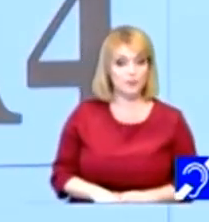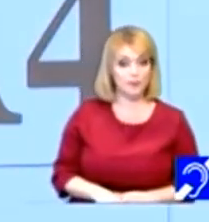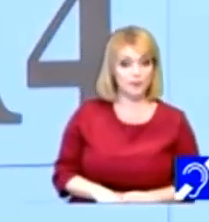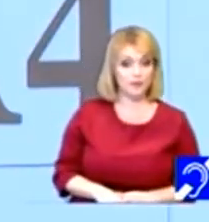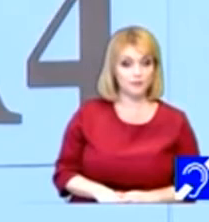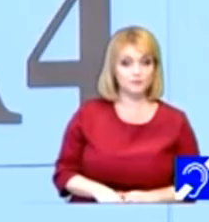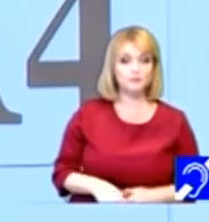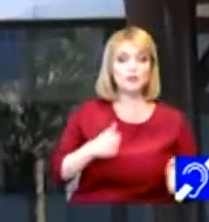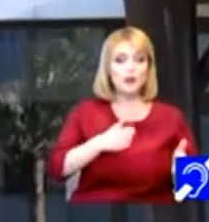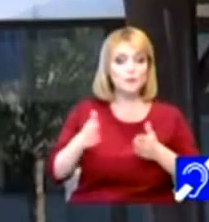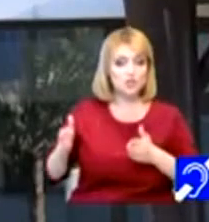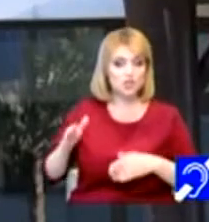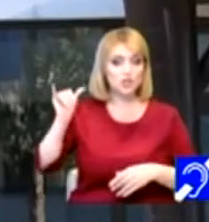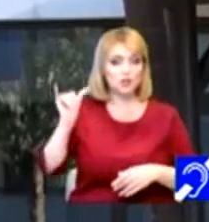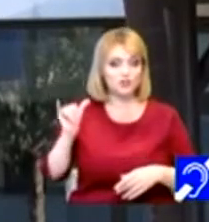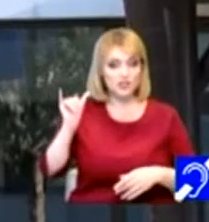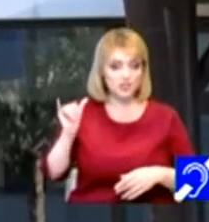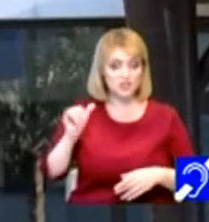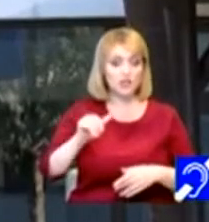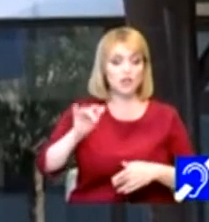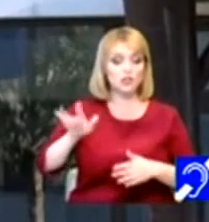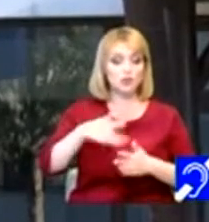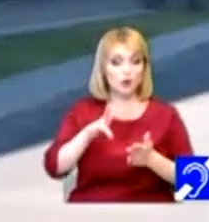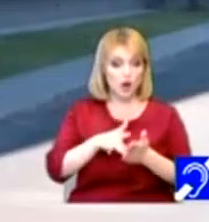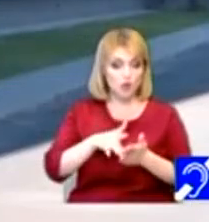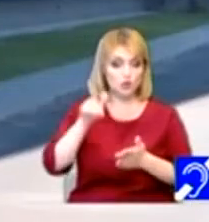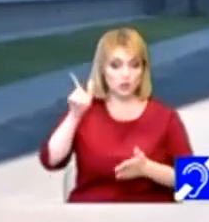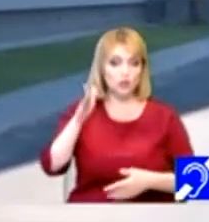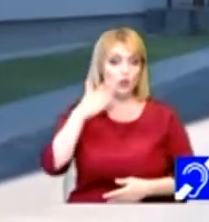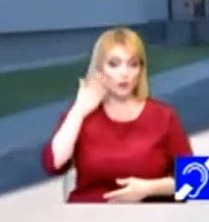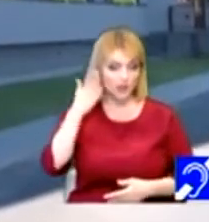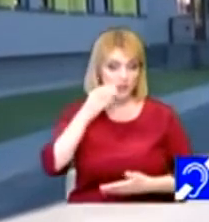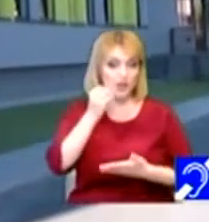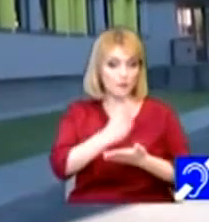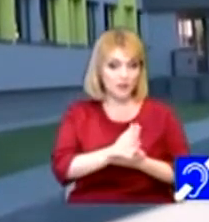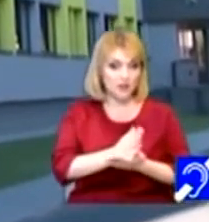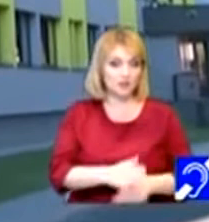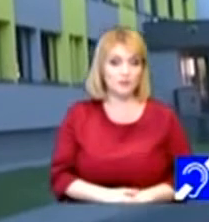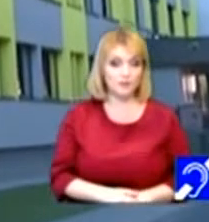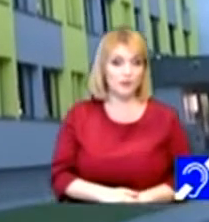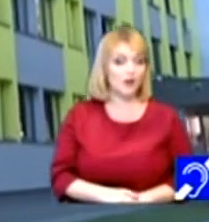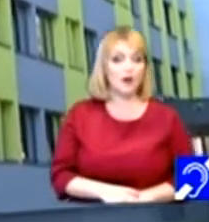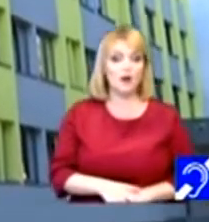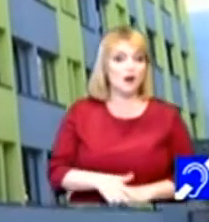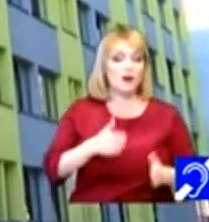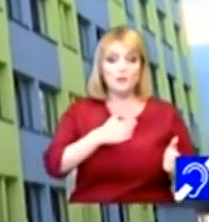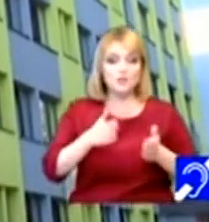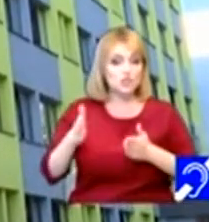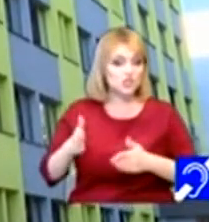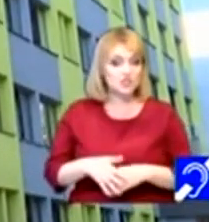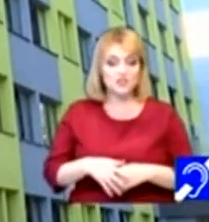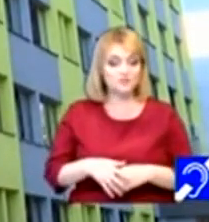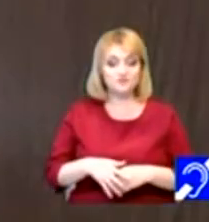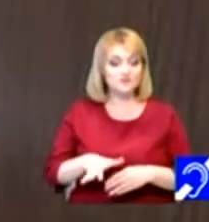Campusul Universității de Științe Agronomice din București are peste 4.000 de locuri de cazare, dar anul acesta nu toate paturile vor putea fi ocupate.